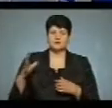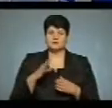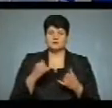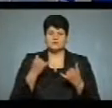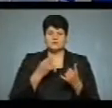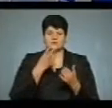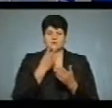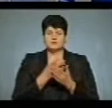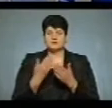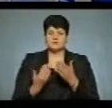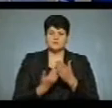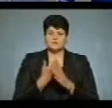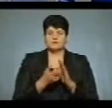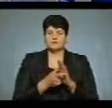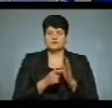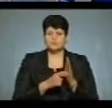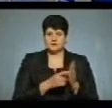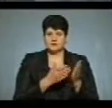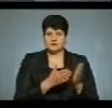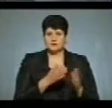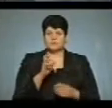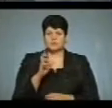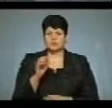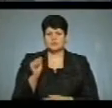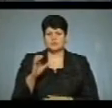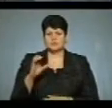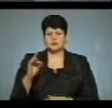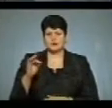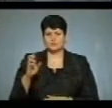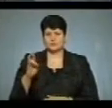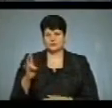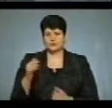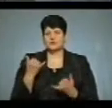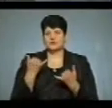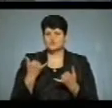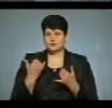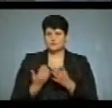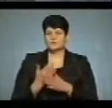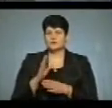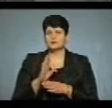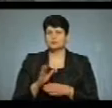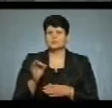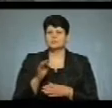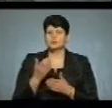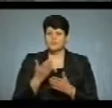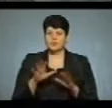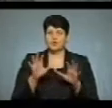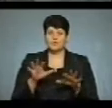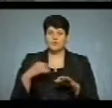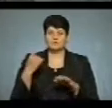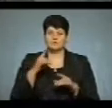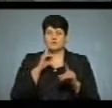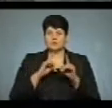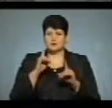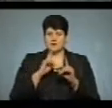Приєднався, ви дивитесь новини у студії Богдана Сарабун. Сьогодні у випуску йтиметься про таке. Голова облради Віктор